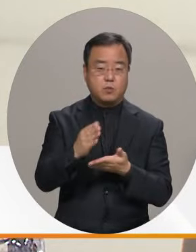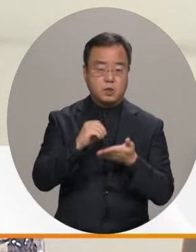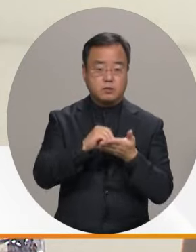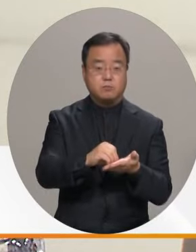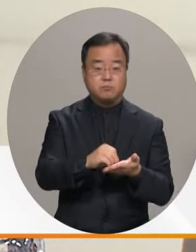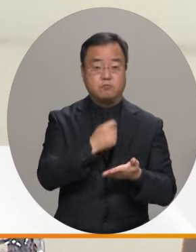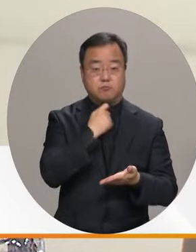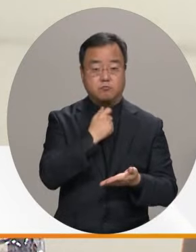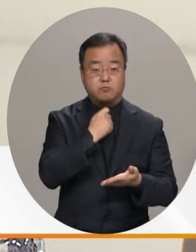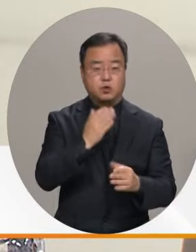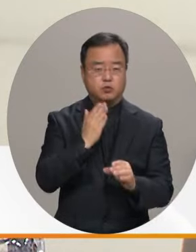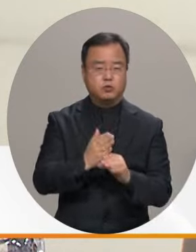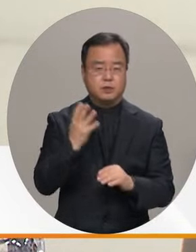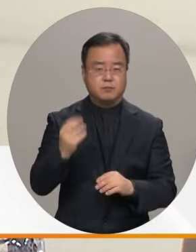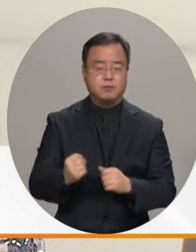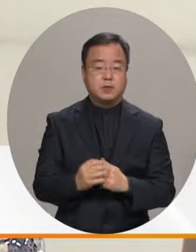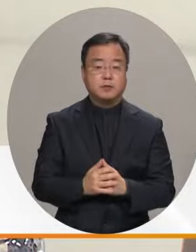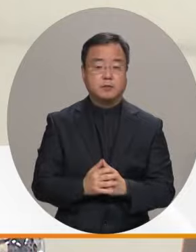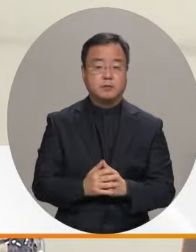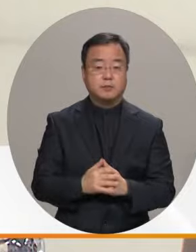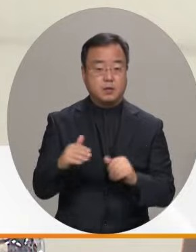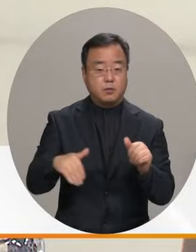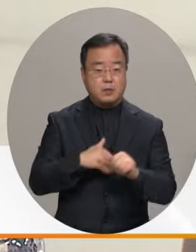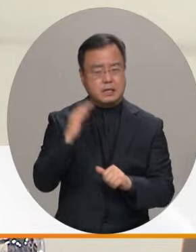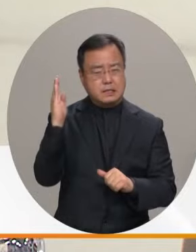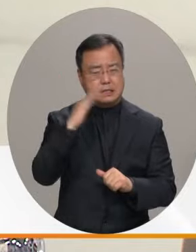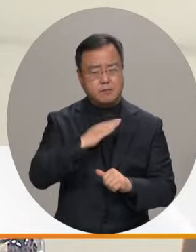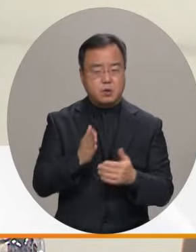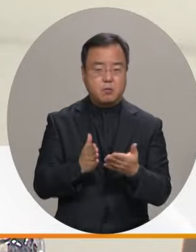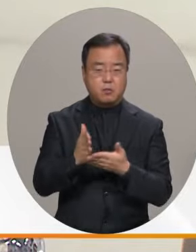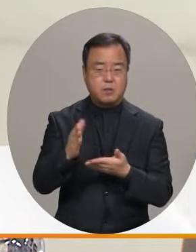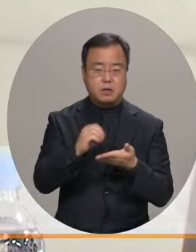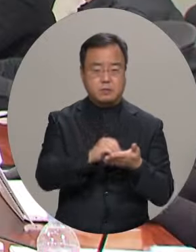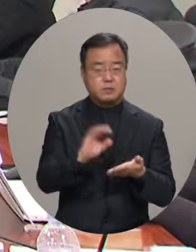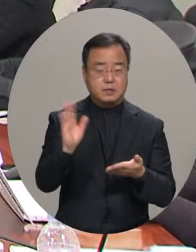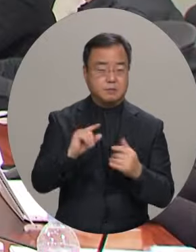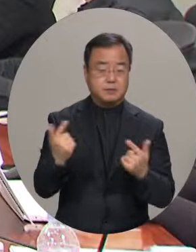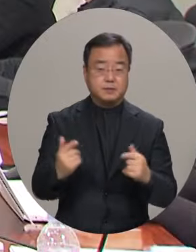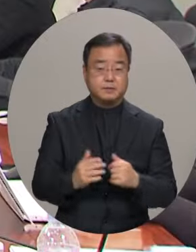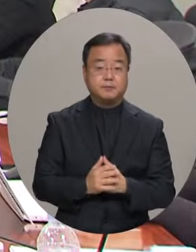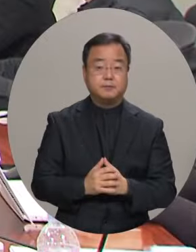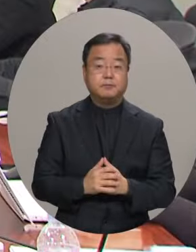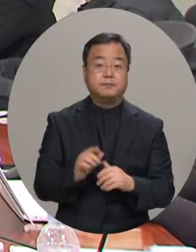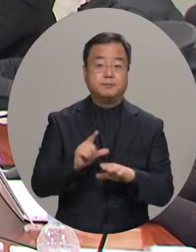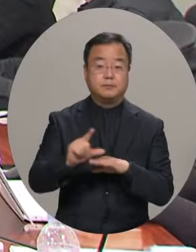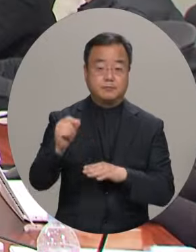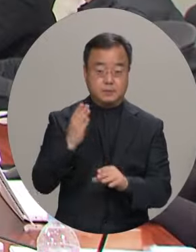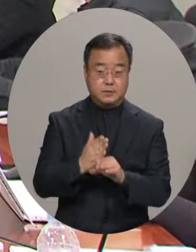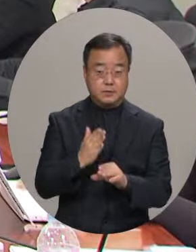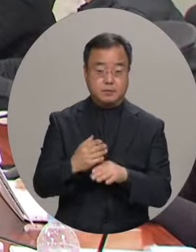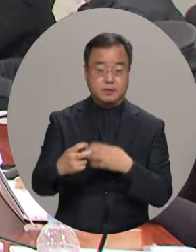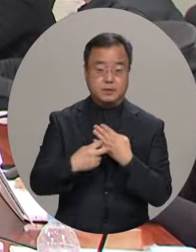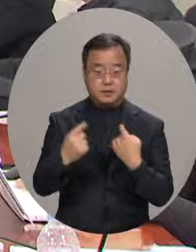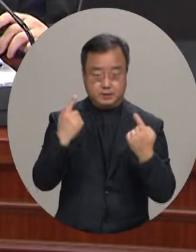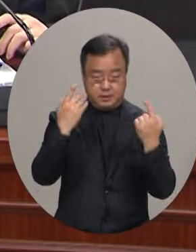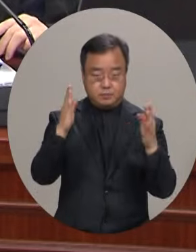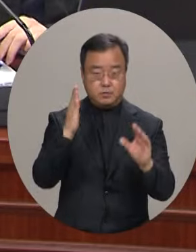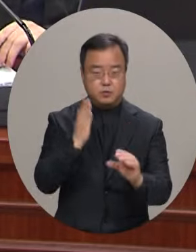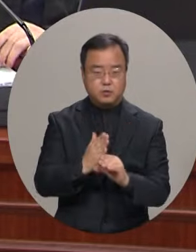가려고 하지 지금 환경이 안 좋은 과로 밀려나오지 않습니다 반면 지방 거점 의대를 중심으로